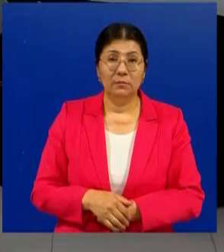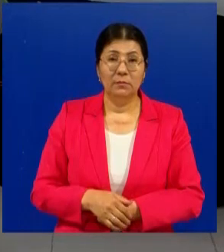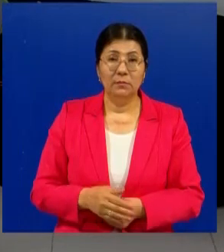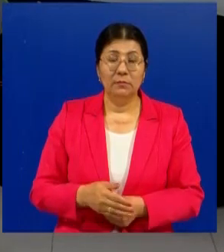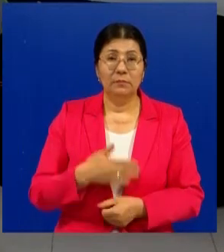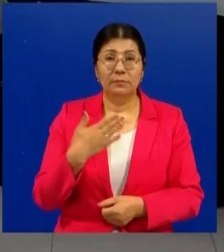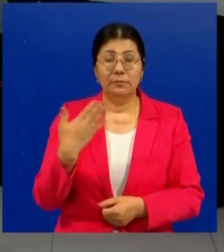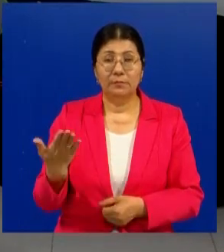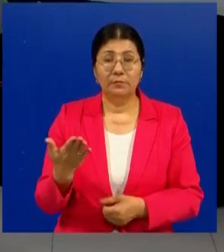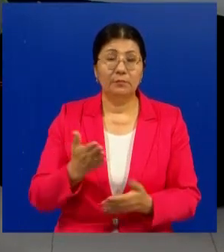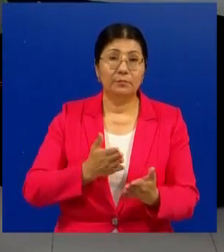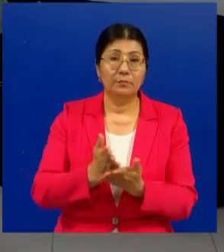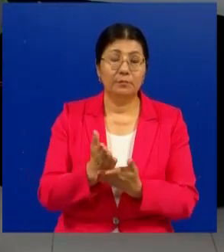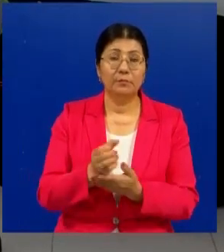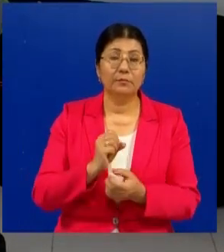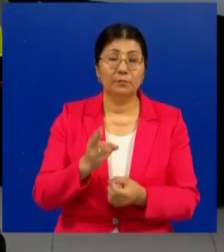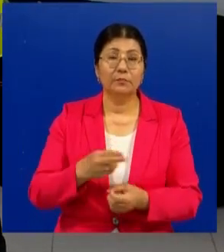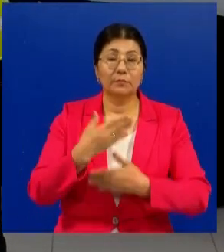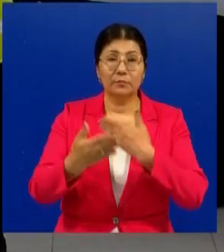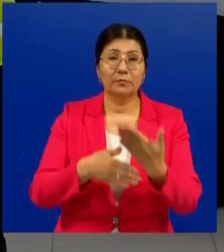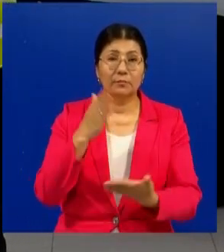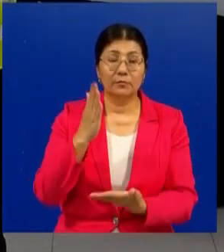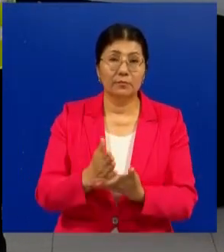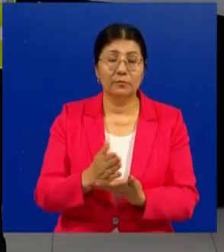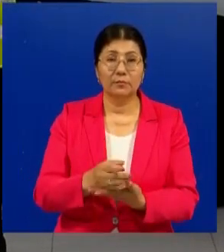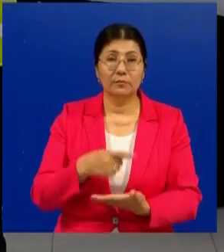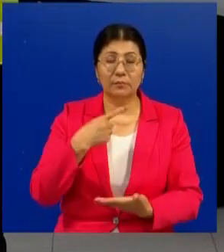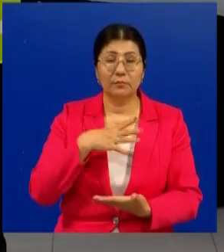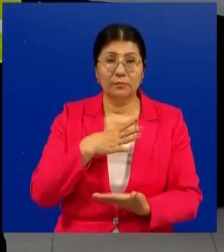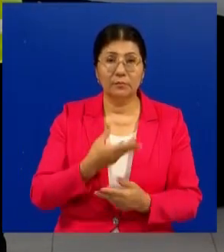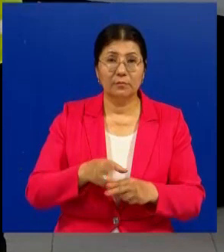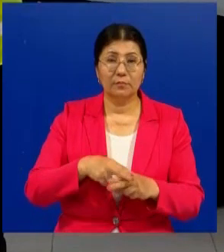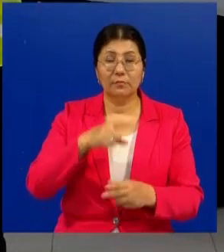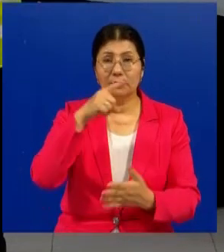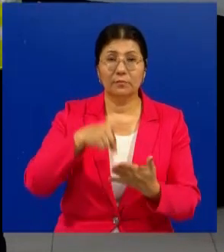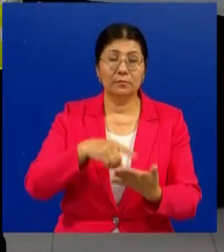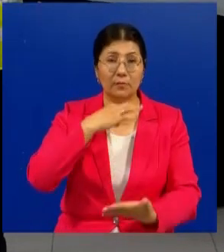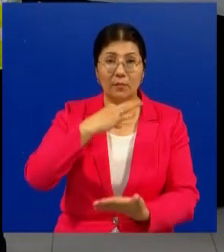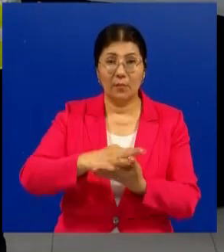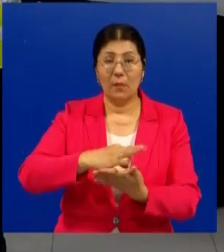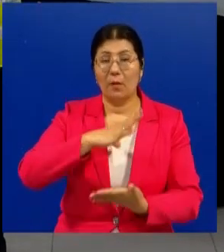оңға және тіке қалай жүруге болатынын айтылған. Сол сұрақтарға жауап беріп,